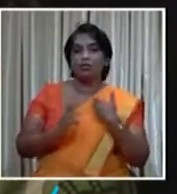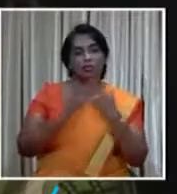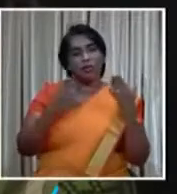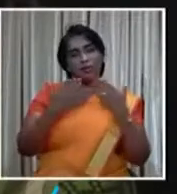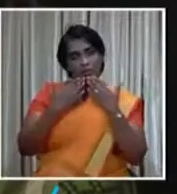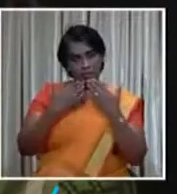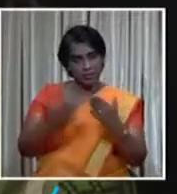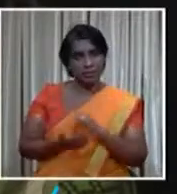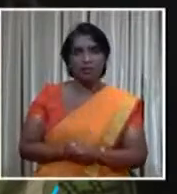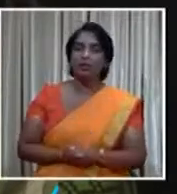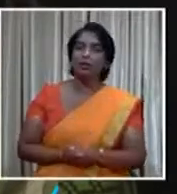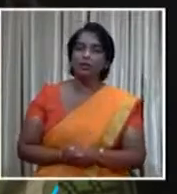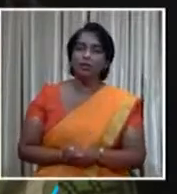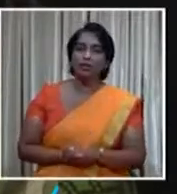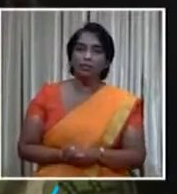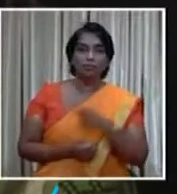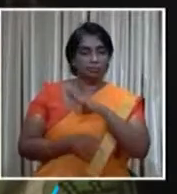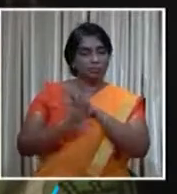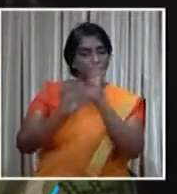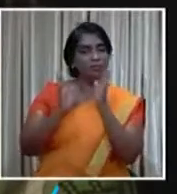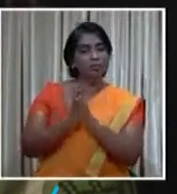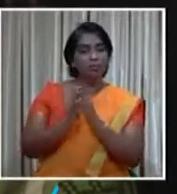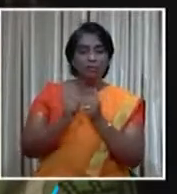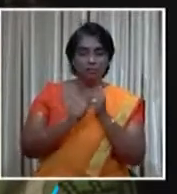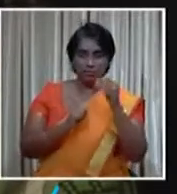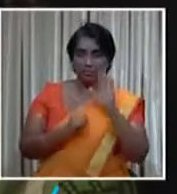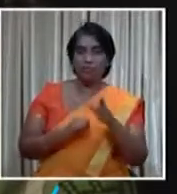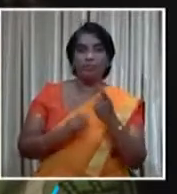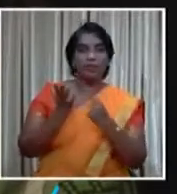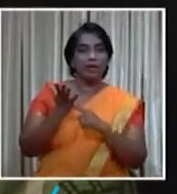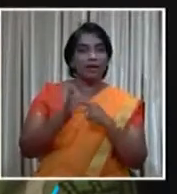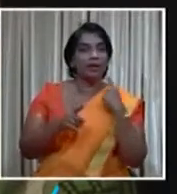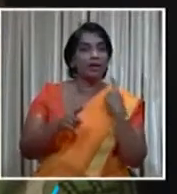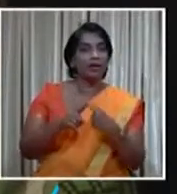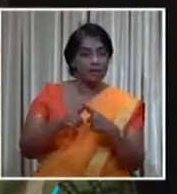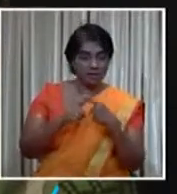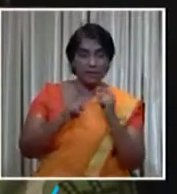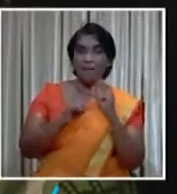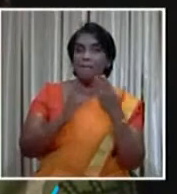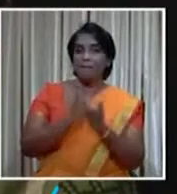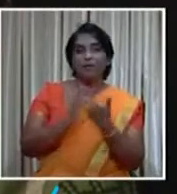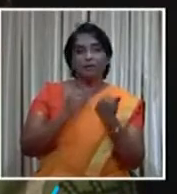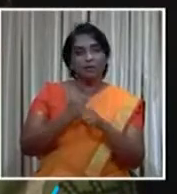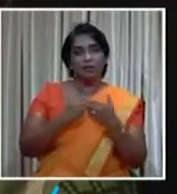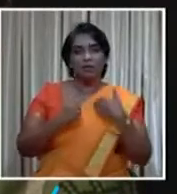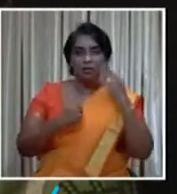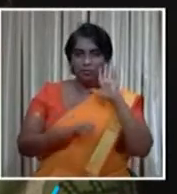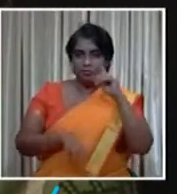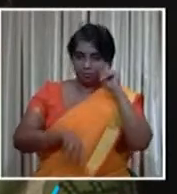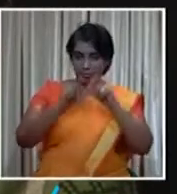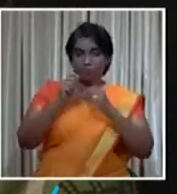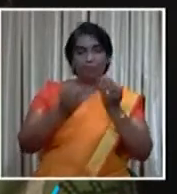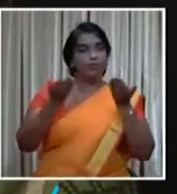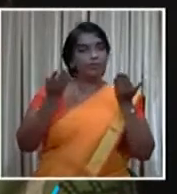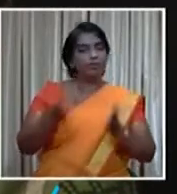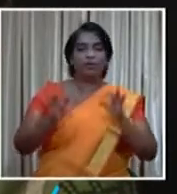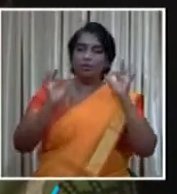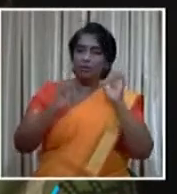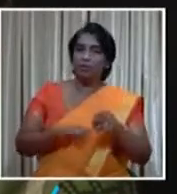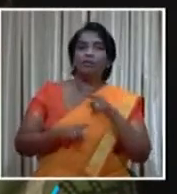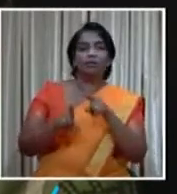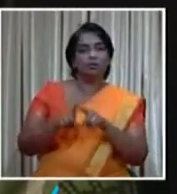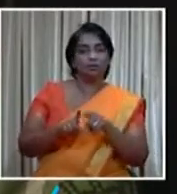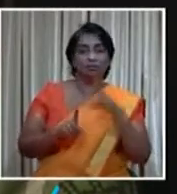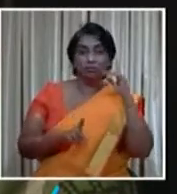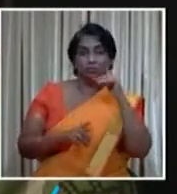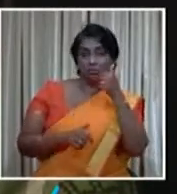ස්තුතිවන්ත වෙනවා. මේ සියල්ල සිදු කිරීම සඳහා බදු ප්‍රතිපත්තිය සැකසීමේදී සාමාන්‍ය ජනතාවට බරක් නොවන පරිදි